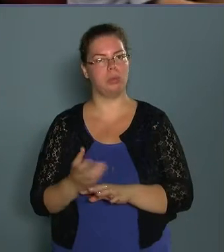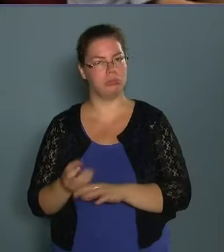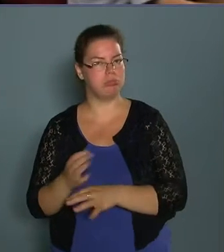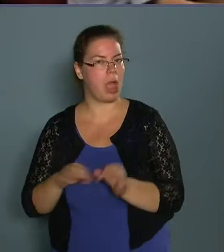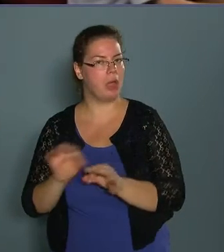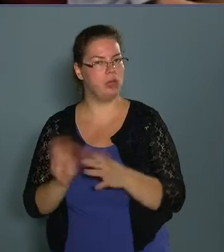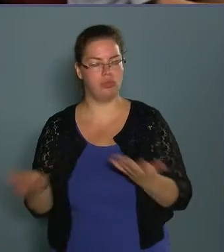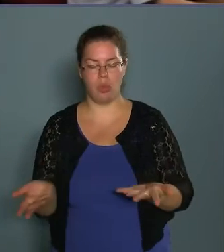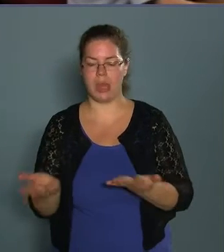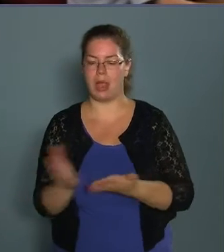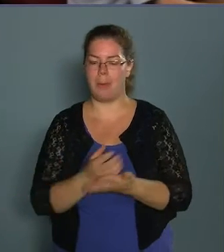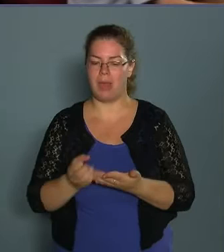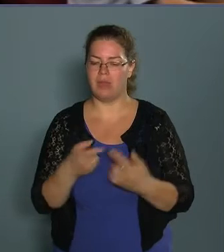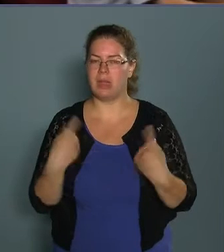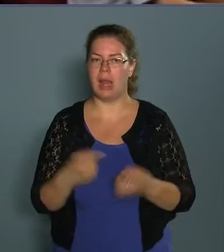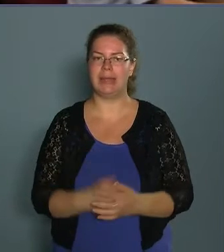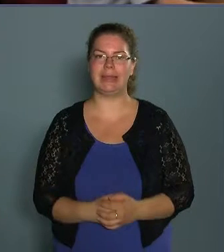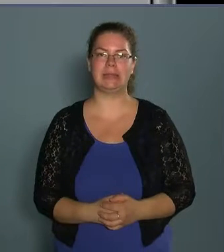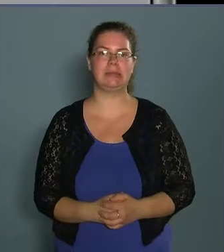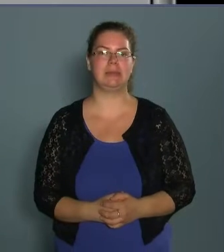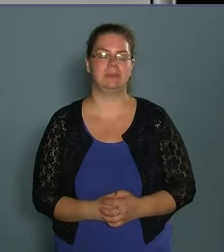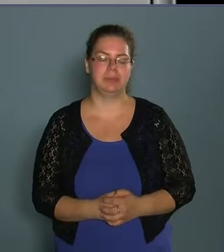teljesülnek a bevételeink.